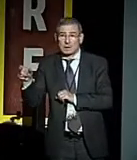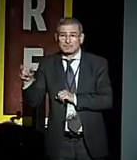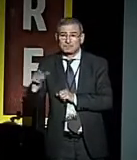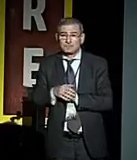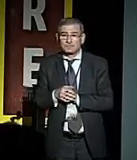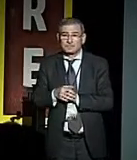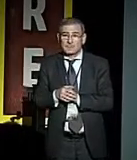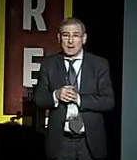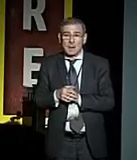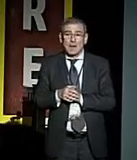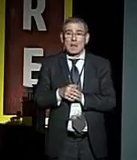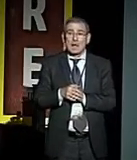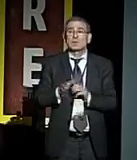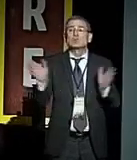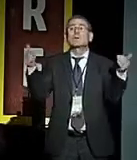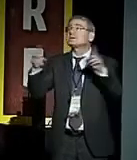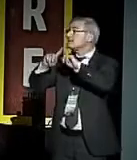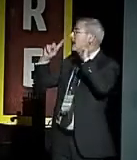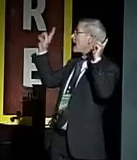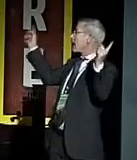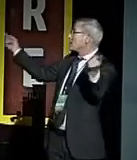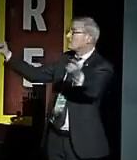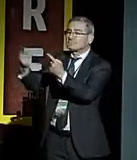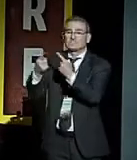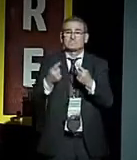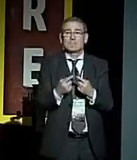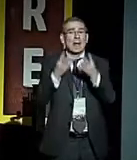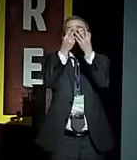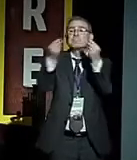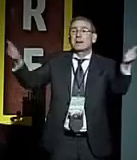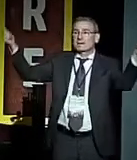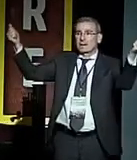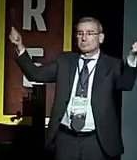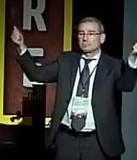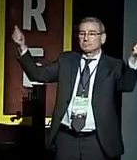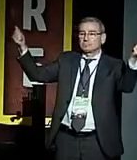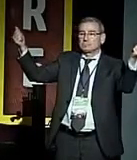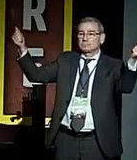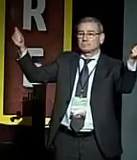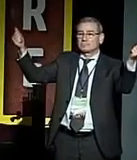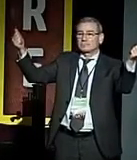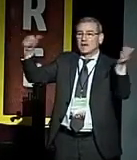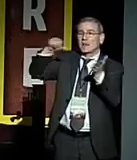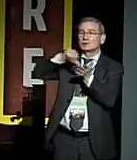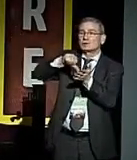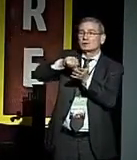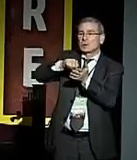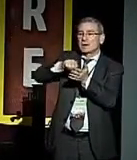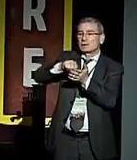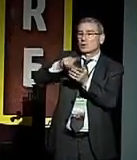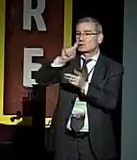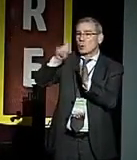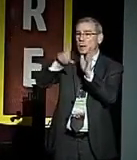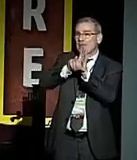600 persone, immaginatevi tutta questa sala vuota, sono sparite da un centro di detenzione illegale gestito